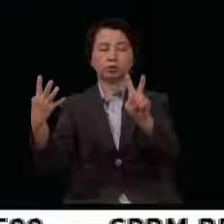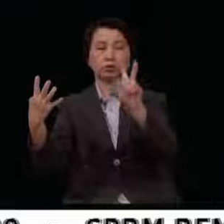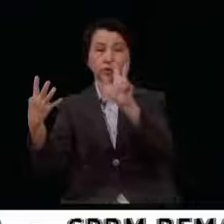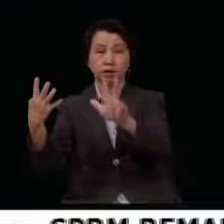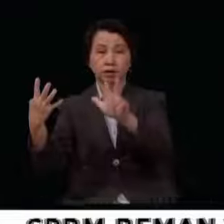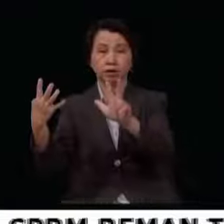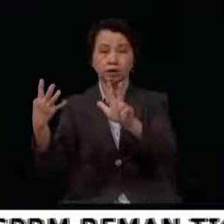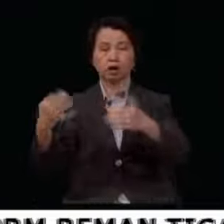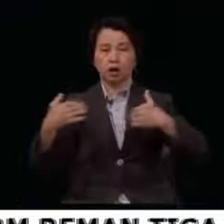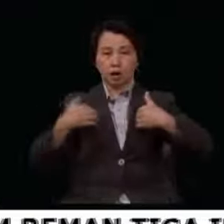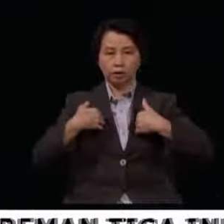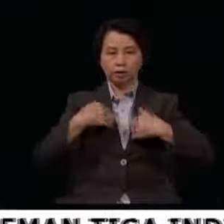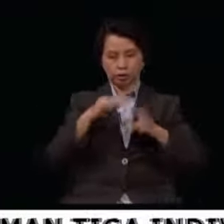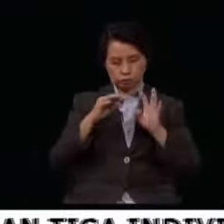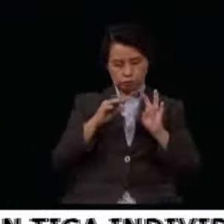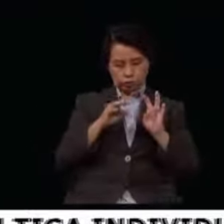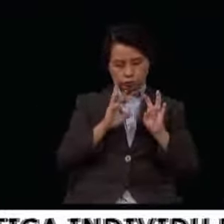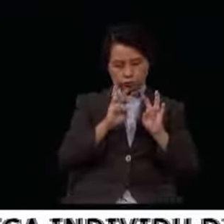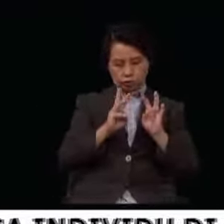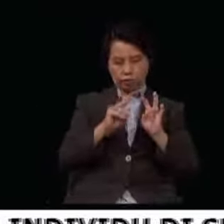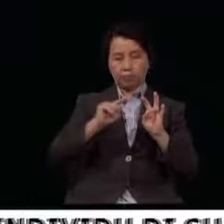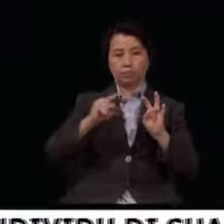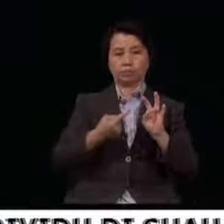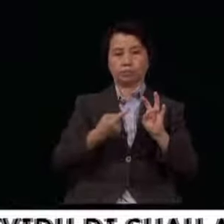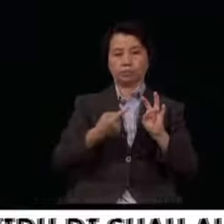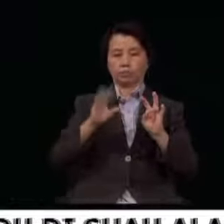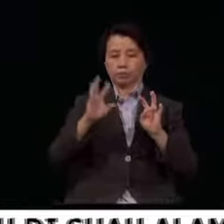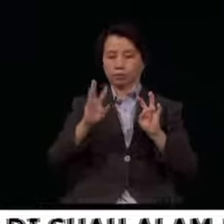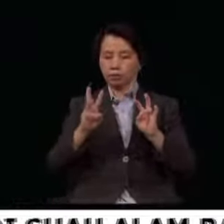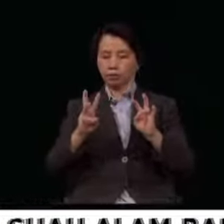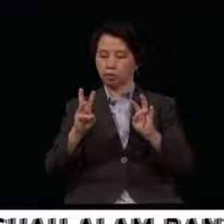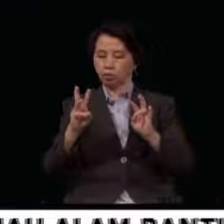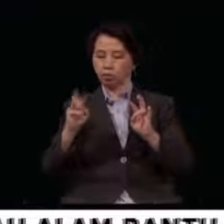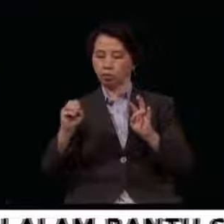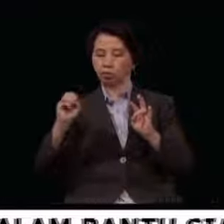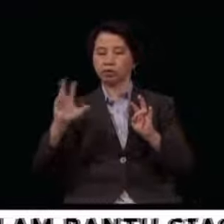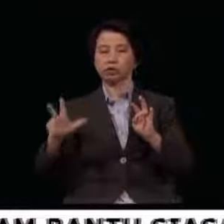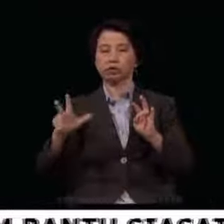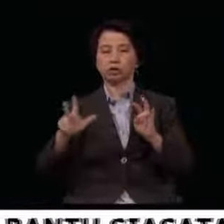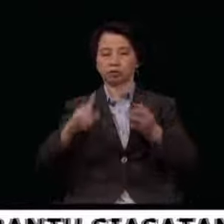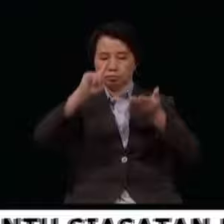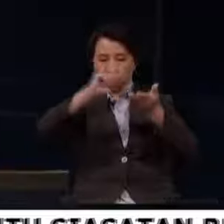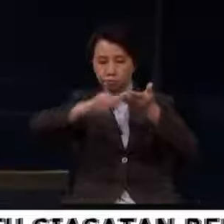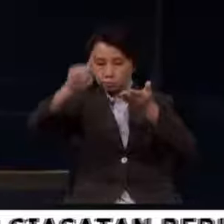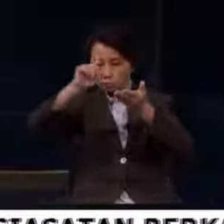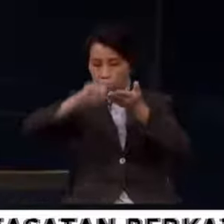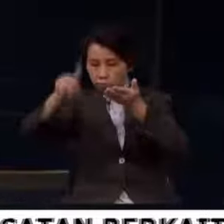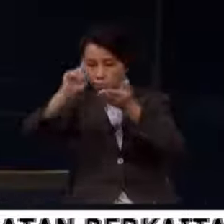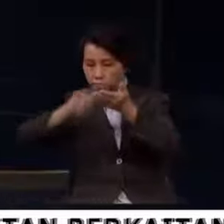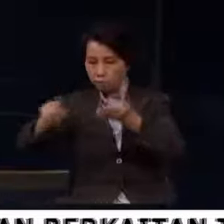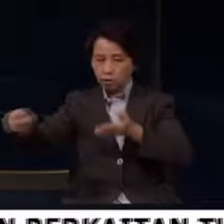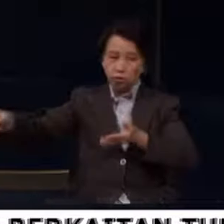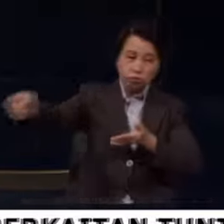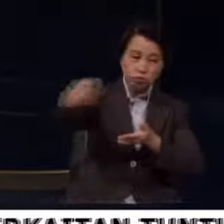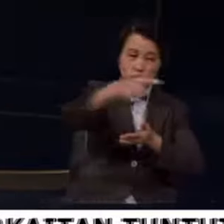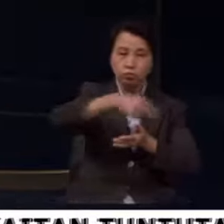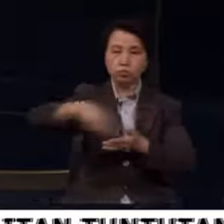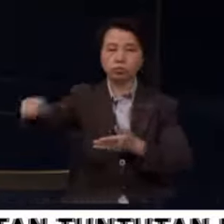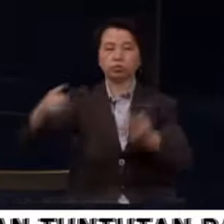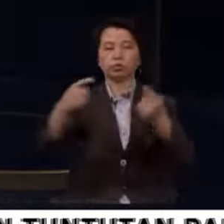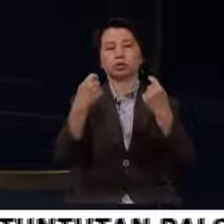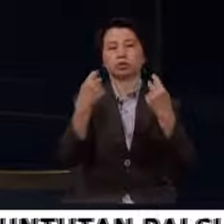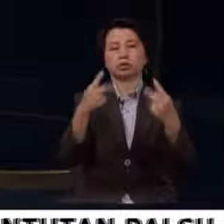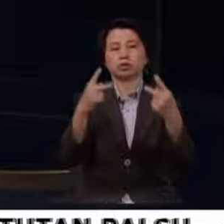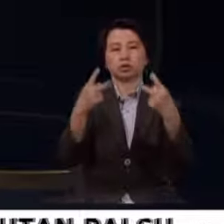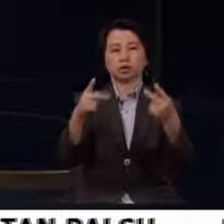lain dibuat dan tanah tempat pulau Chase telah dihasilkan atas berbagai kesalahan